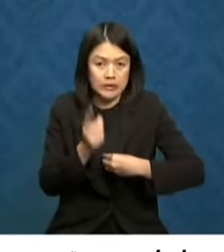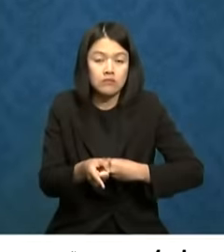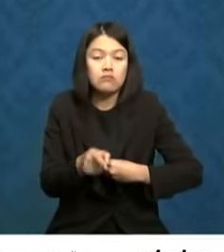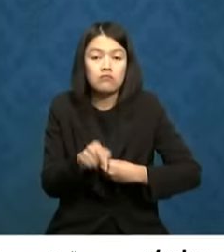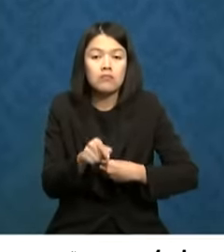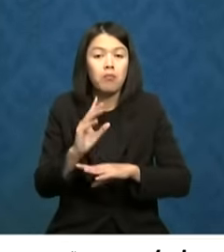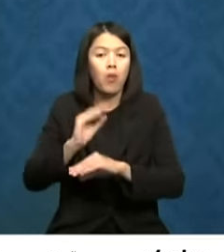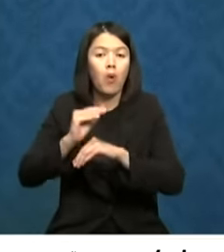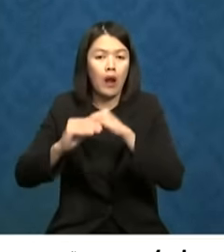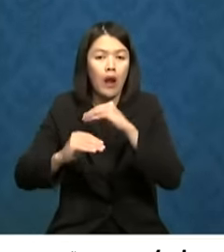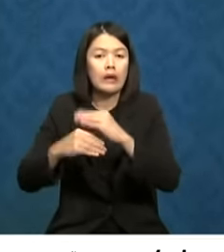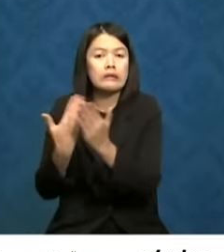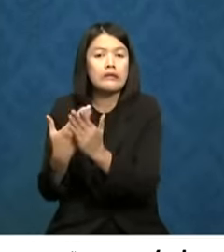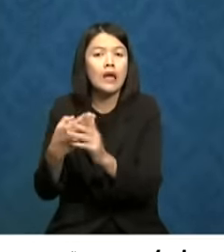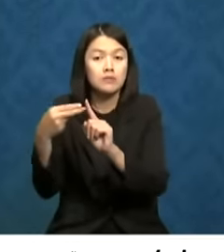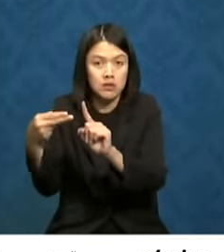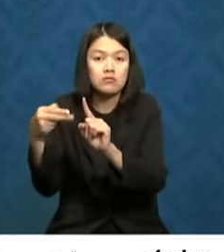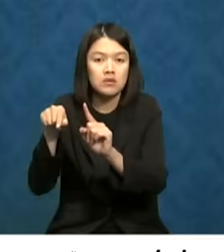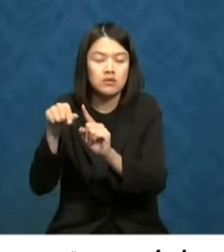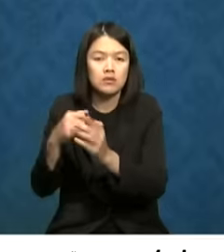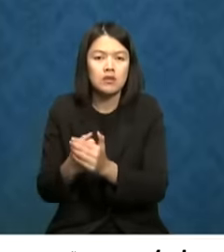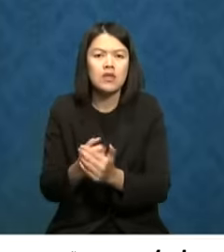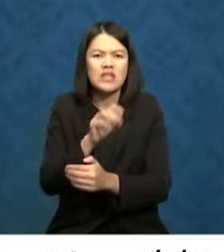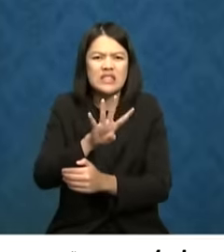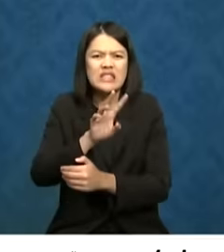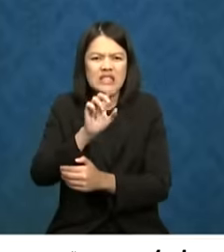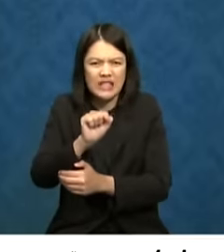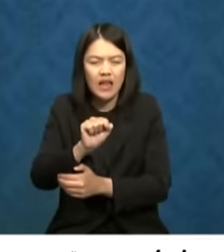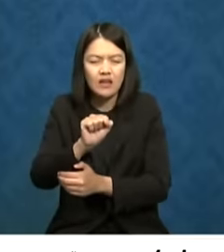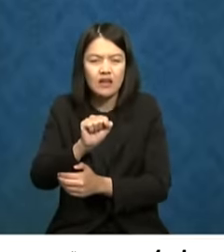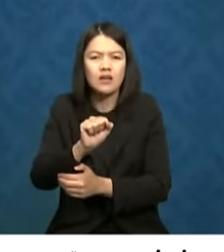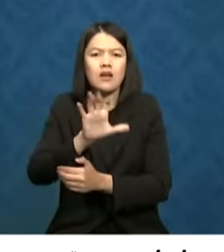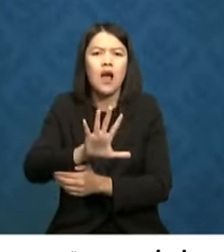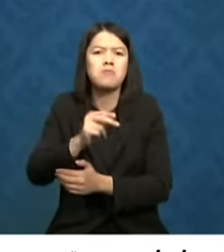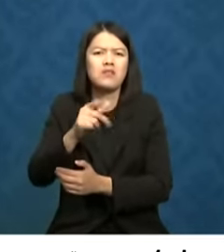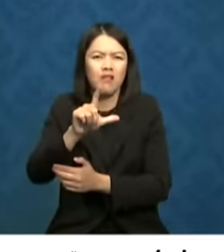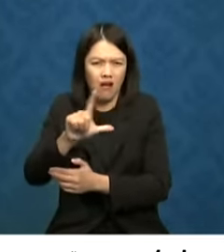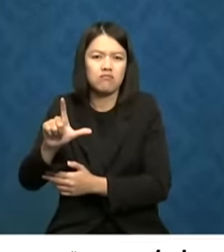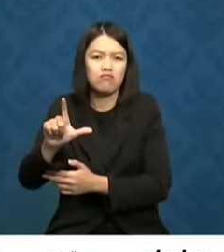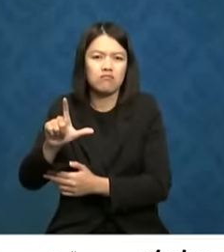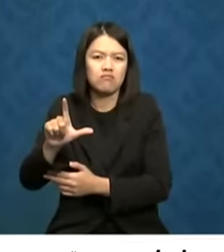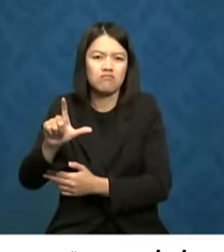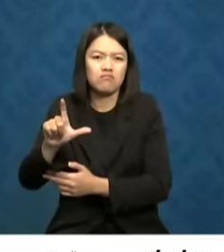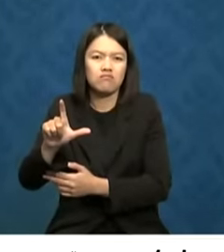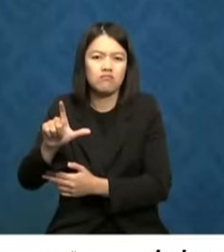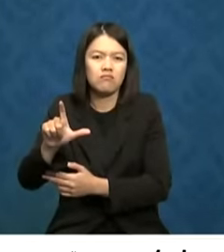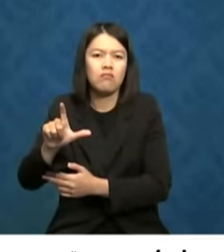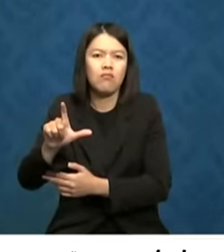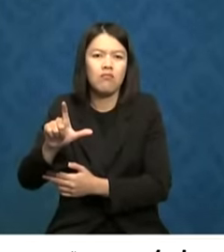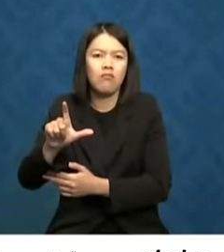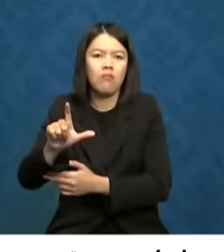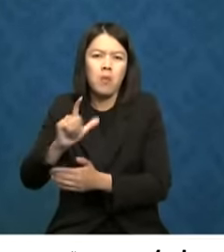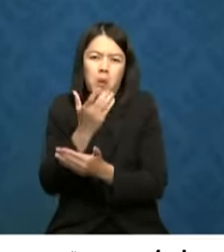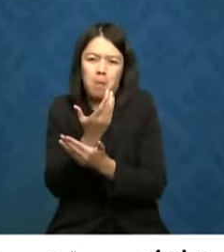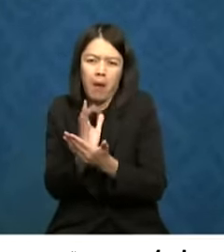ทำโครงการDigital wallet 400,00050,000ล้านบาทต้องแบ่งออกเป็น